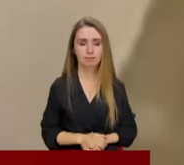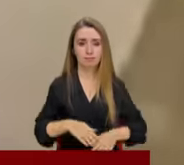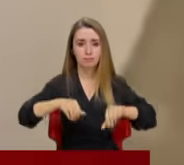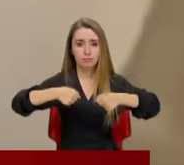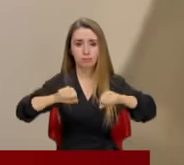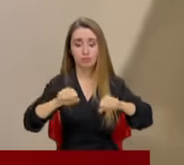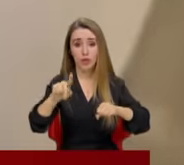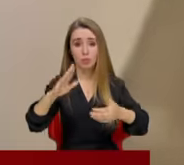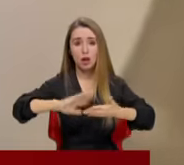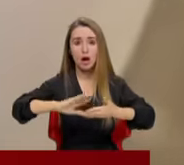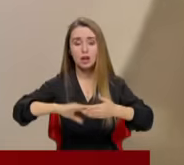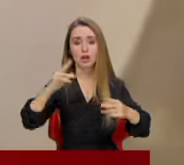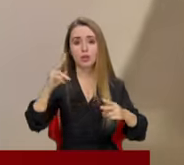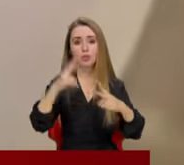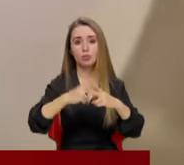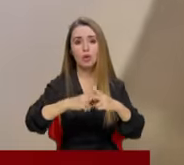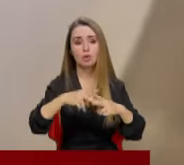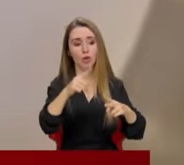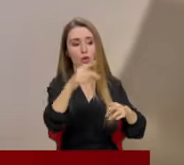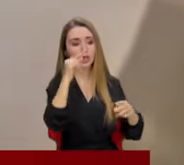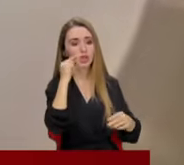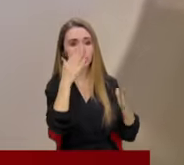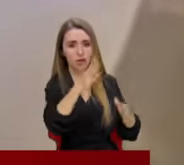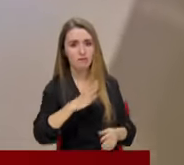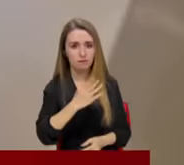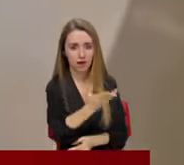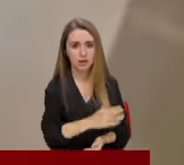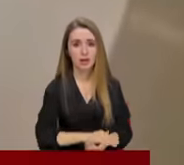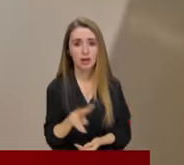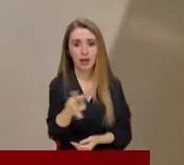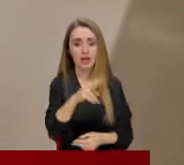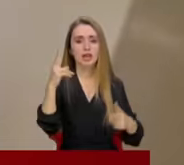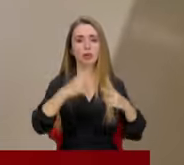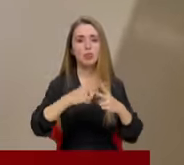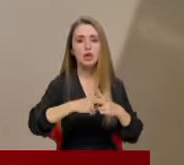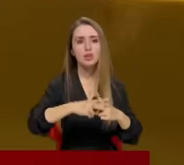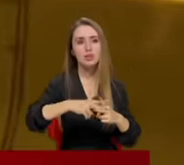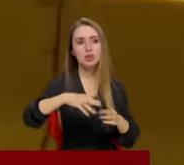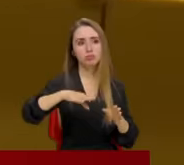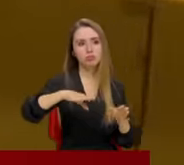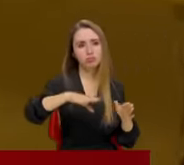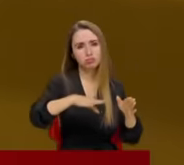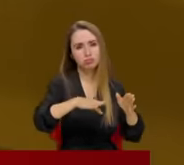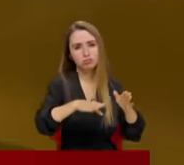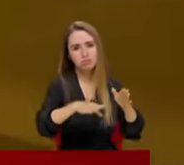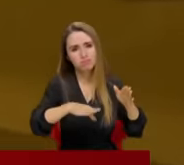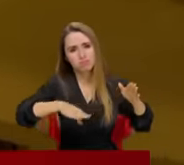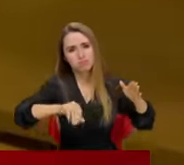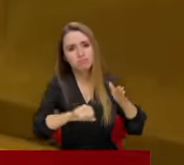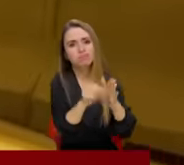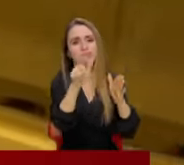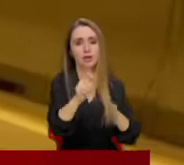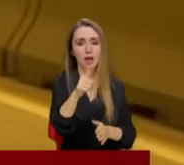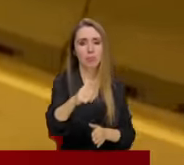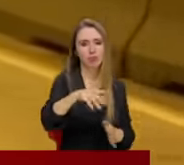Motosiklette ekip arkadaşı polis memuru Faruk Furkan Keleş'te bulunuyordu. İki polis memuru yolu bölen beton bariyerlere çarptı